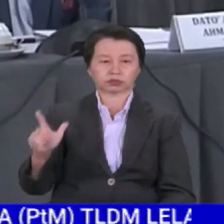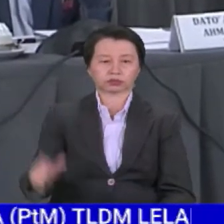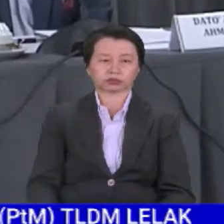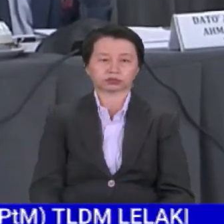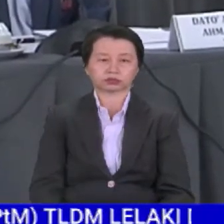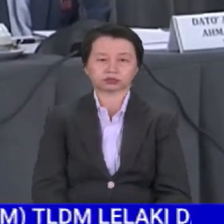hai hai